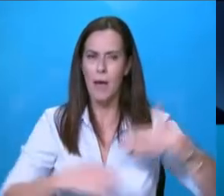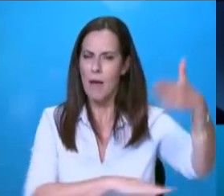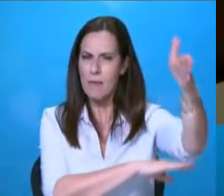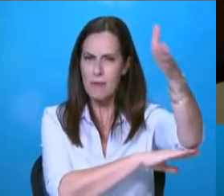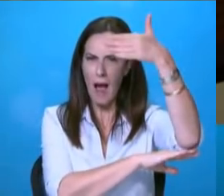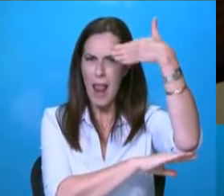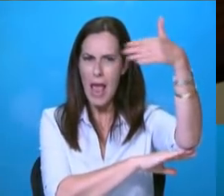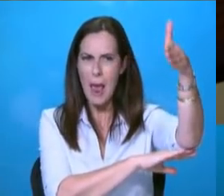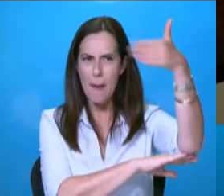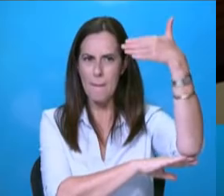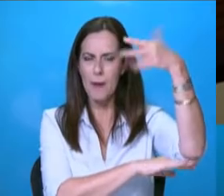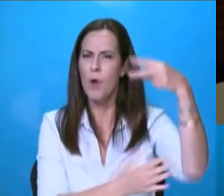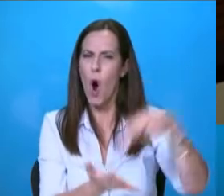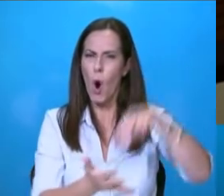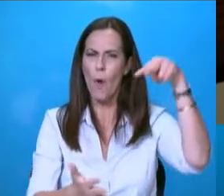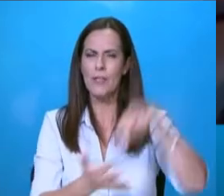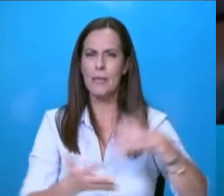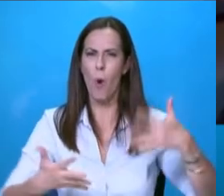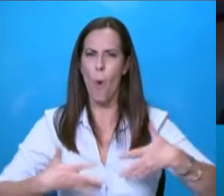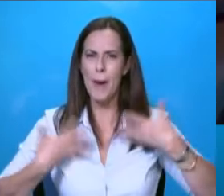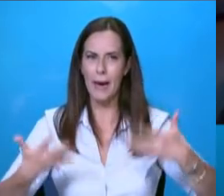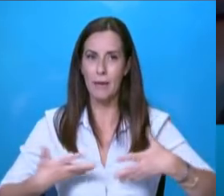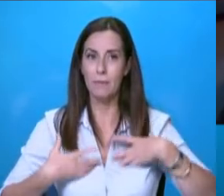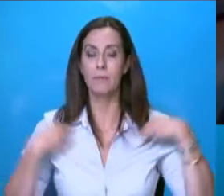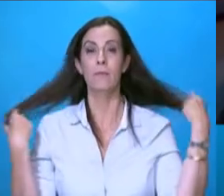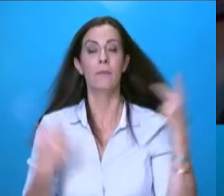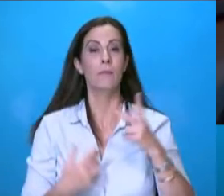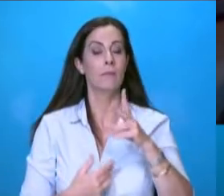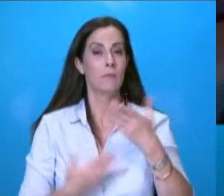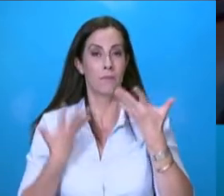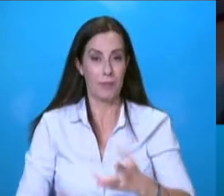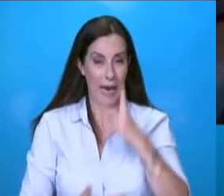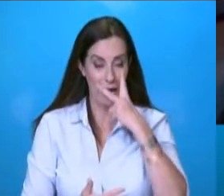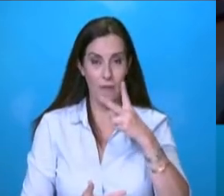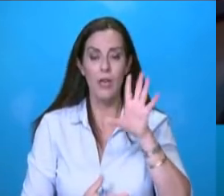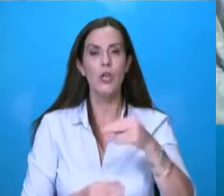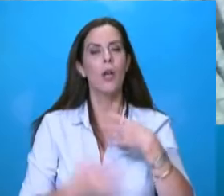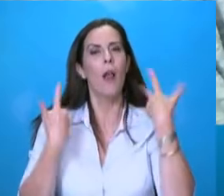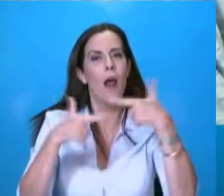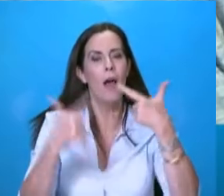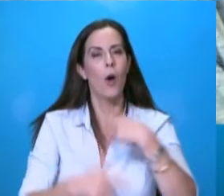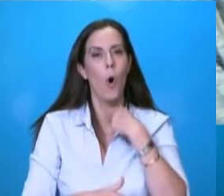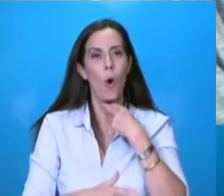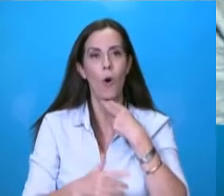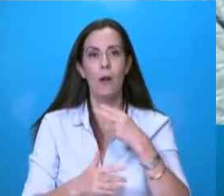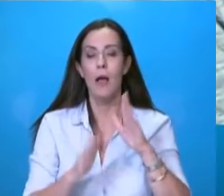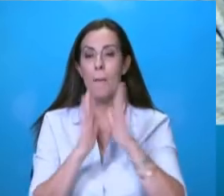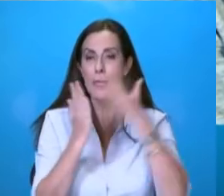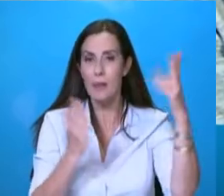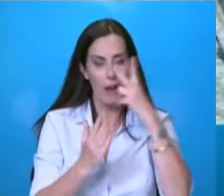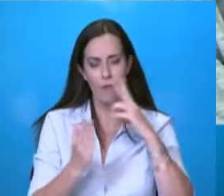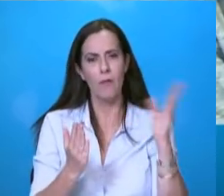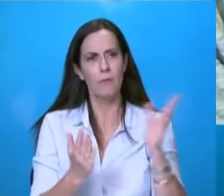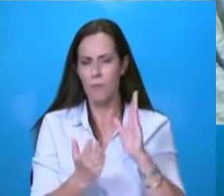בידיהם, הם קופצים ומריעים. ללקויי ראייה יונגש השידור בתיאור קולי. בספרייה לעברים כבר עורכים